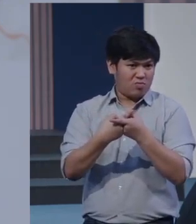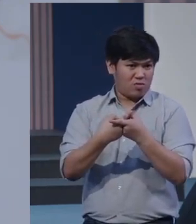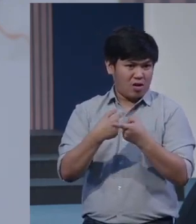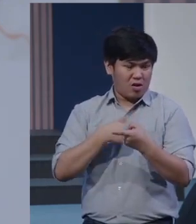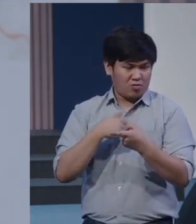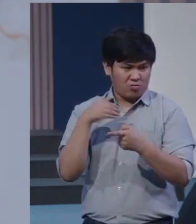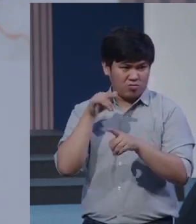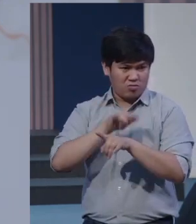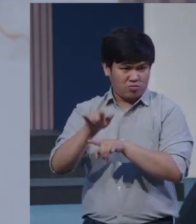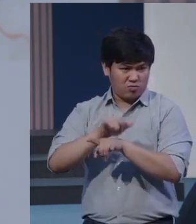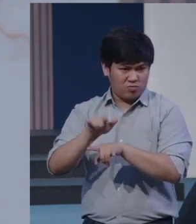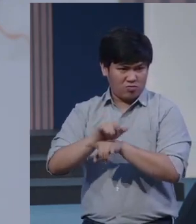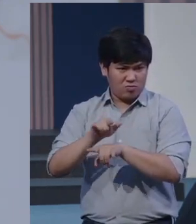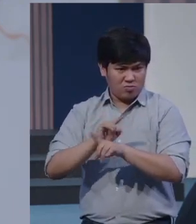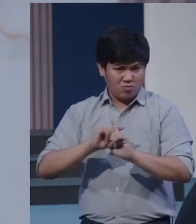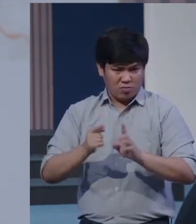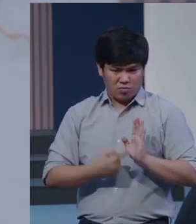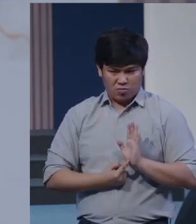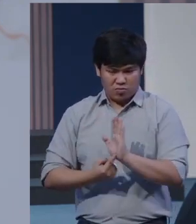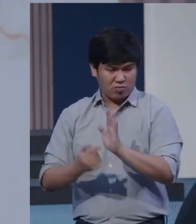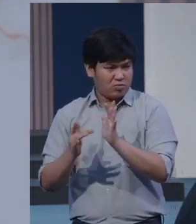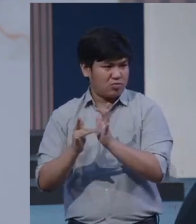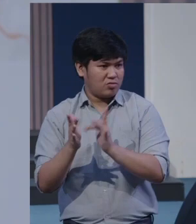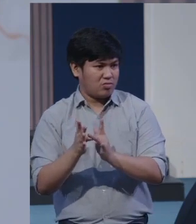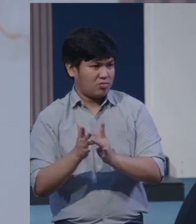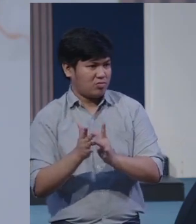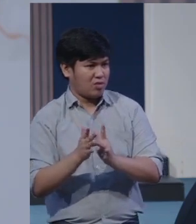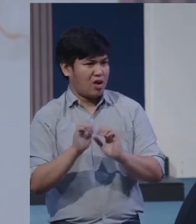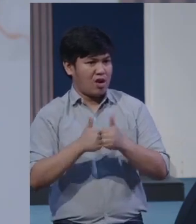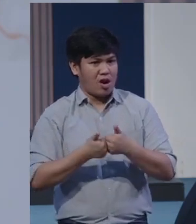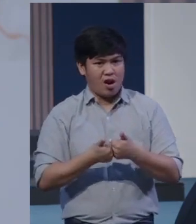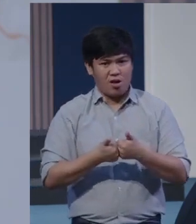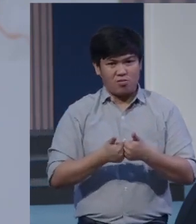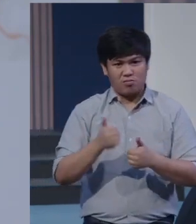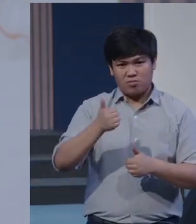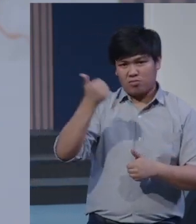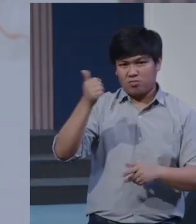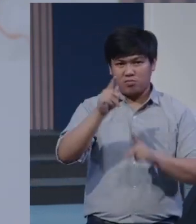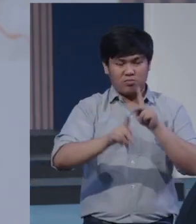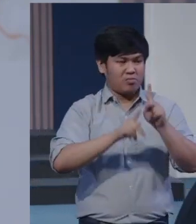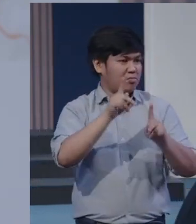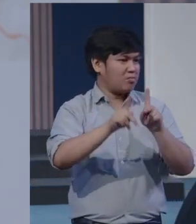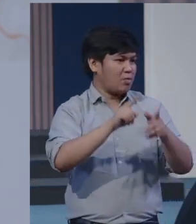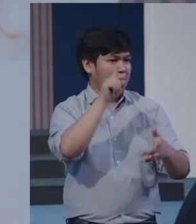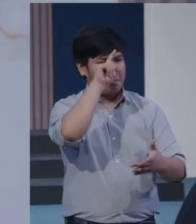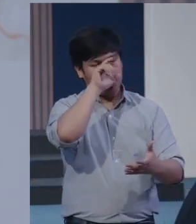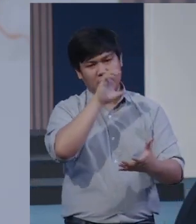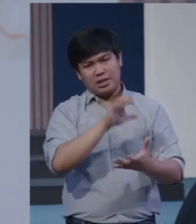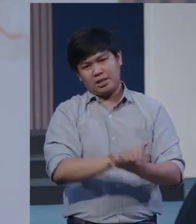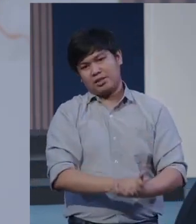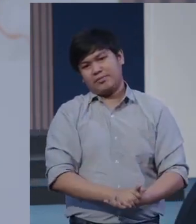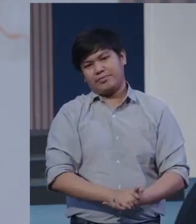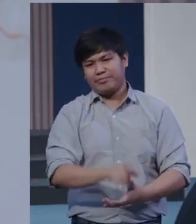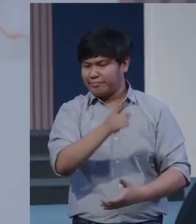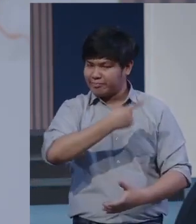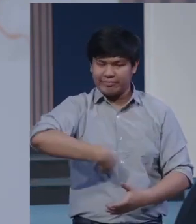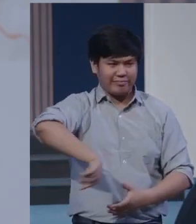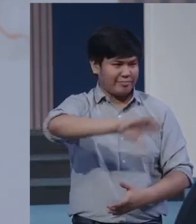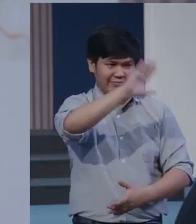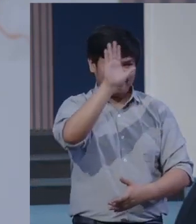at ang buhay kaya hindi tayo dapat nagsisinungaling bagkos